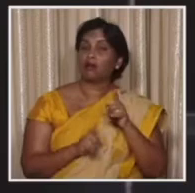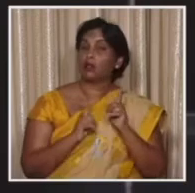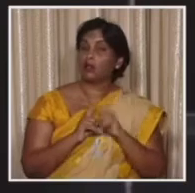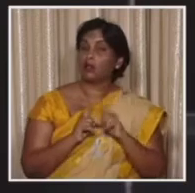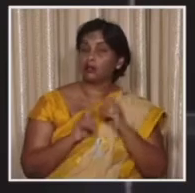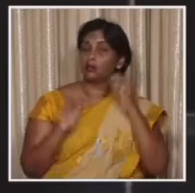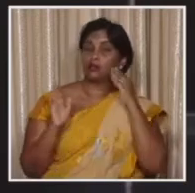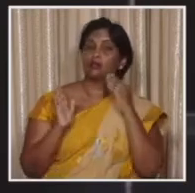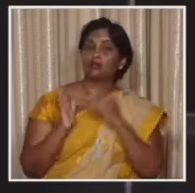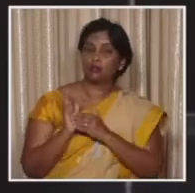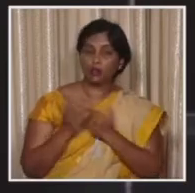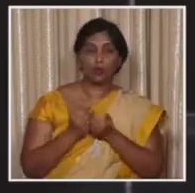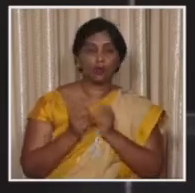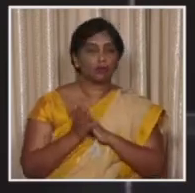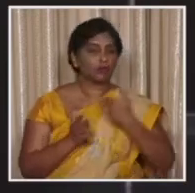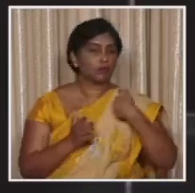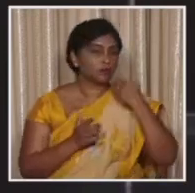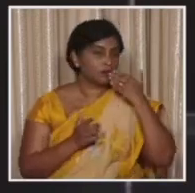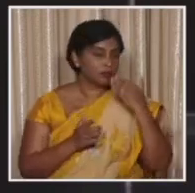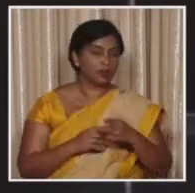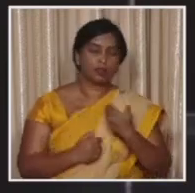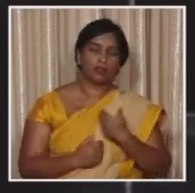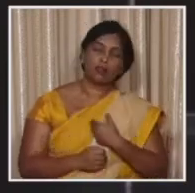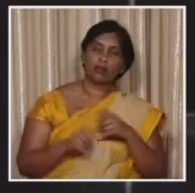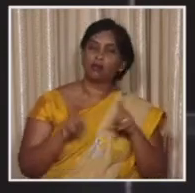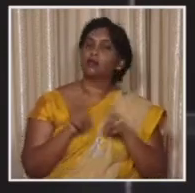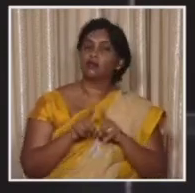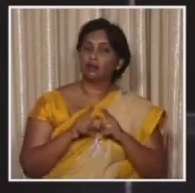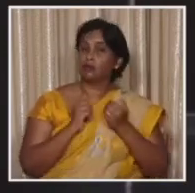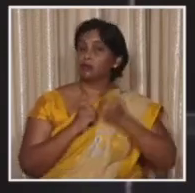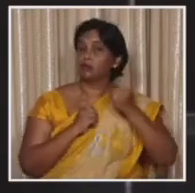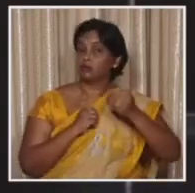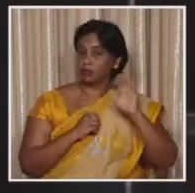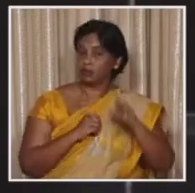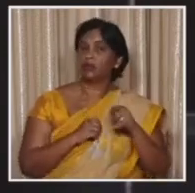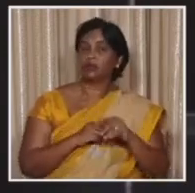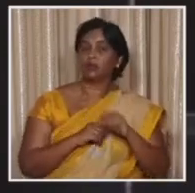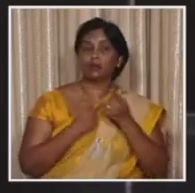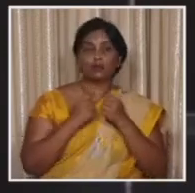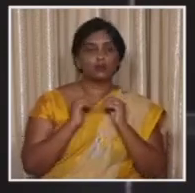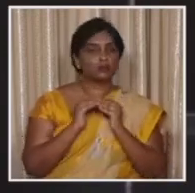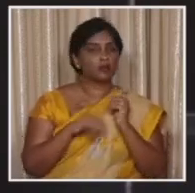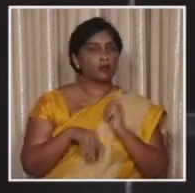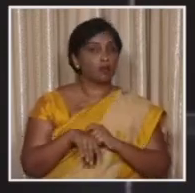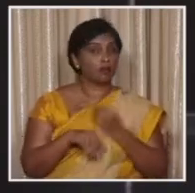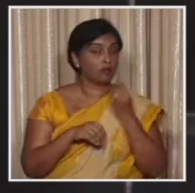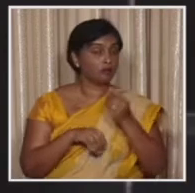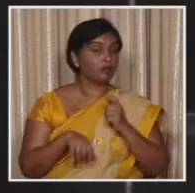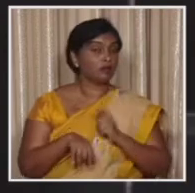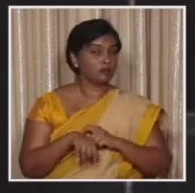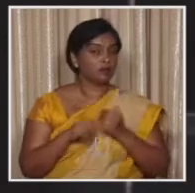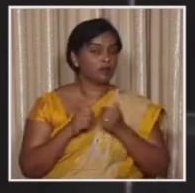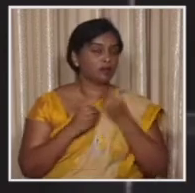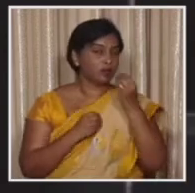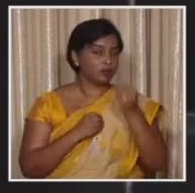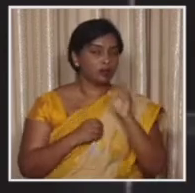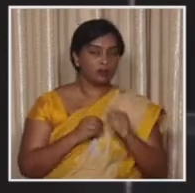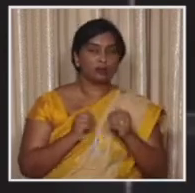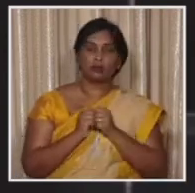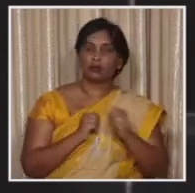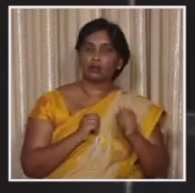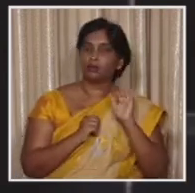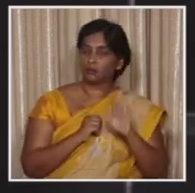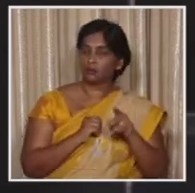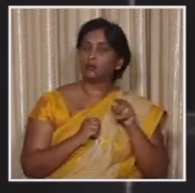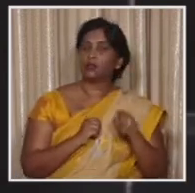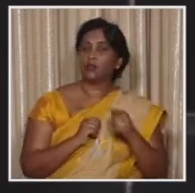අධ්‍යාපන ශාස්ත්‍රය තුළ තම හැකියාවන්ට රුචිකත්වයට අනුව ඉදිරියට යන්ට සමාන අවස්ථාවන් ඇති වාතාවරණයක් උදා කර දීමට කටයුතු